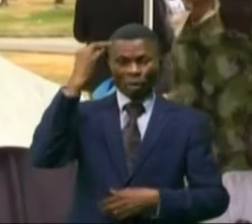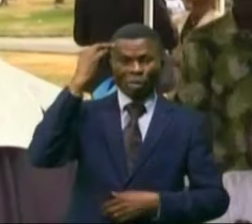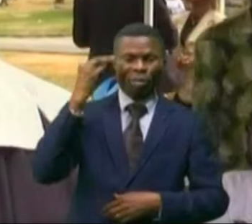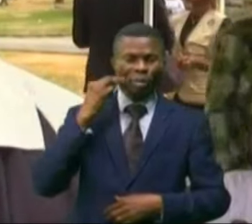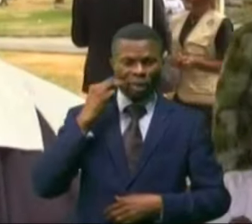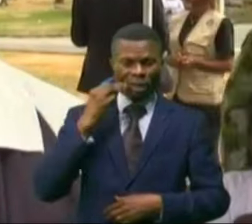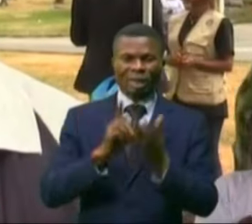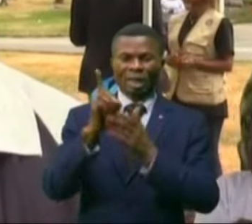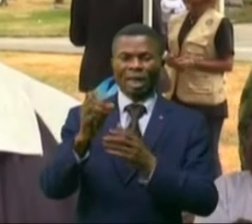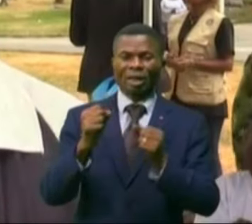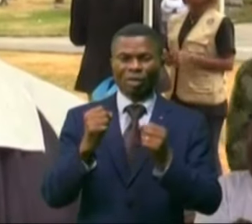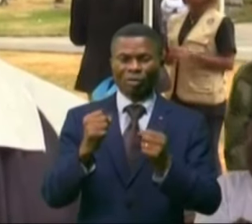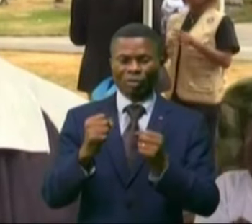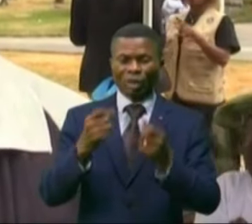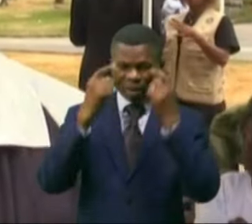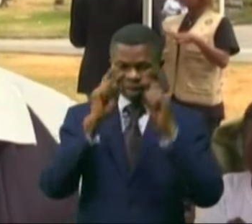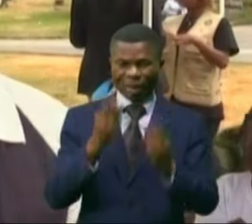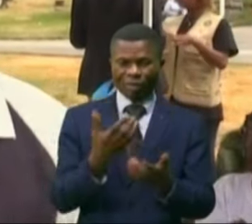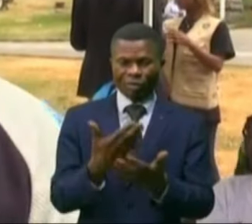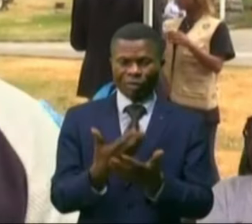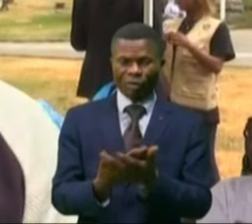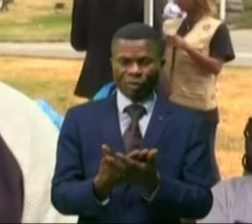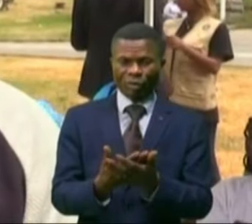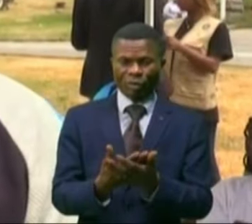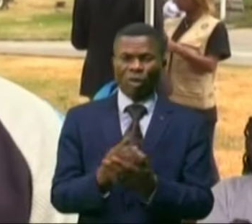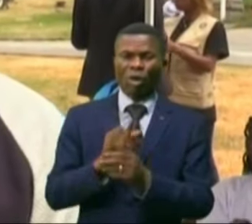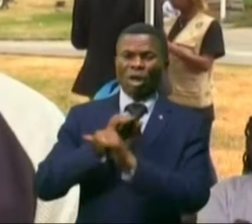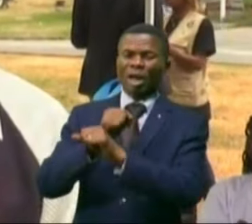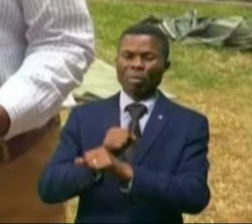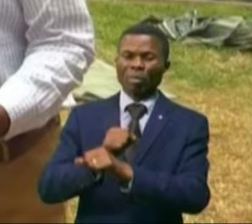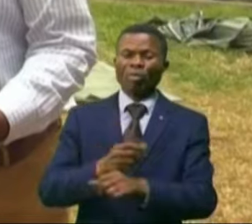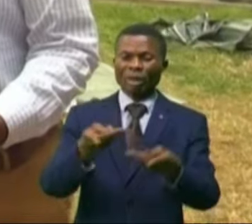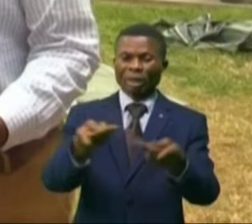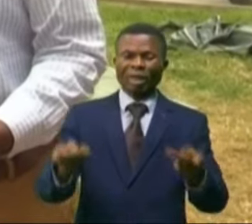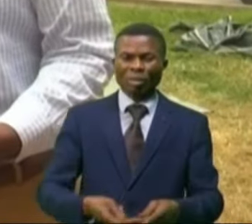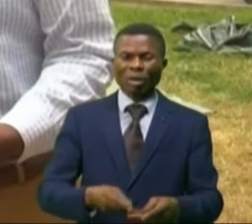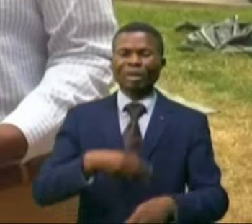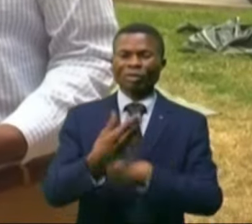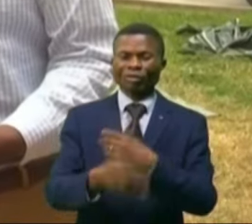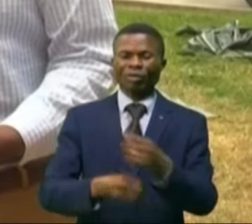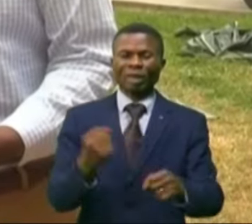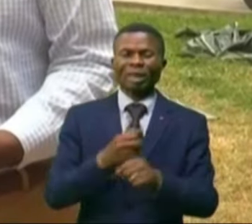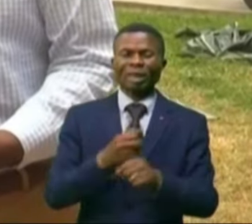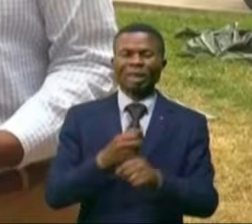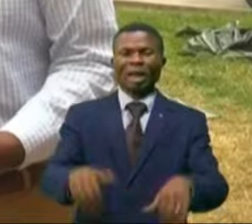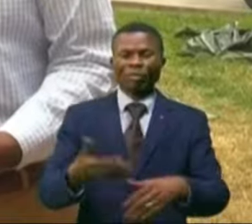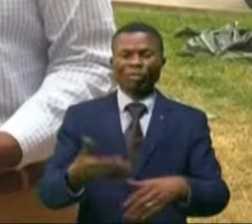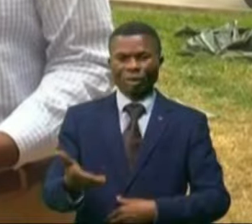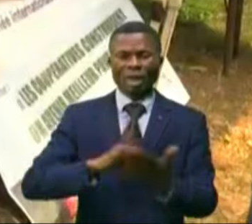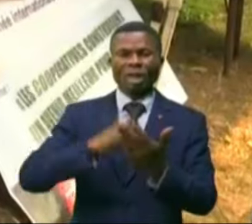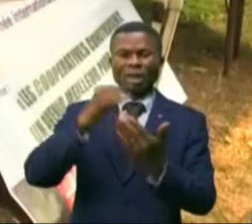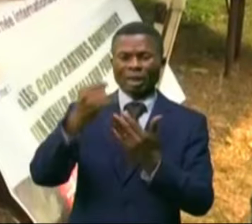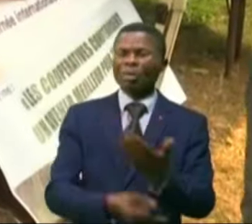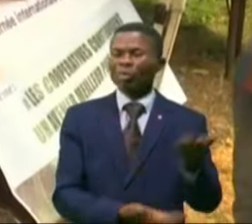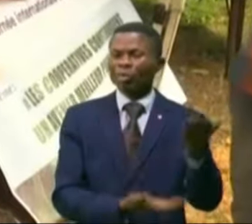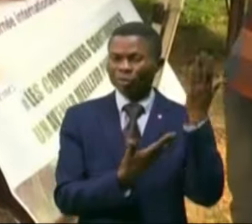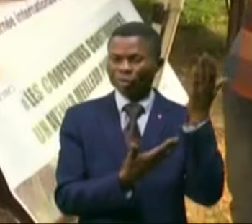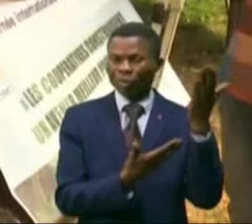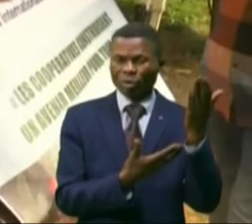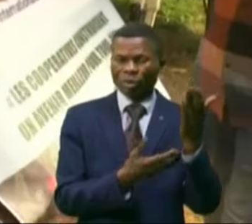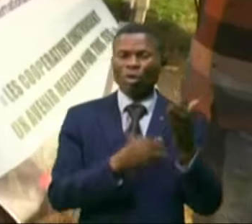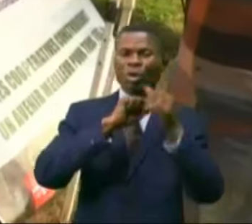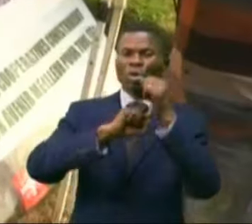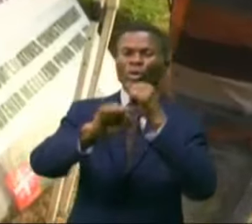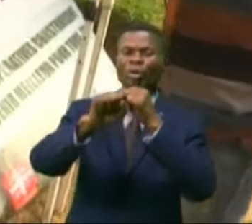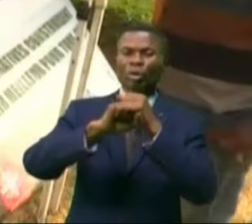que des mesures se prennent et qu'on arrive à sécuriser les terres agricoles. Prosmas, un projet pilote de promotion